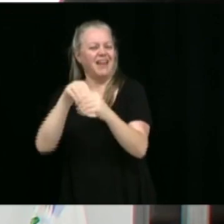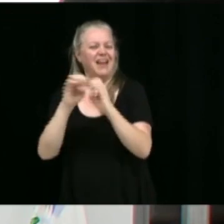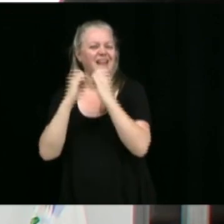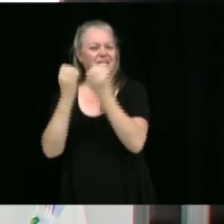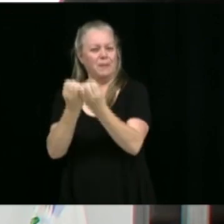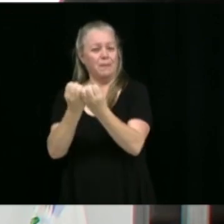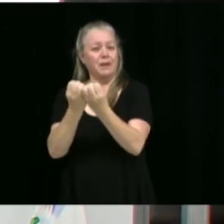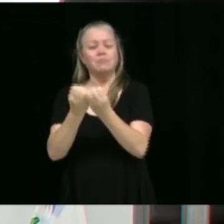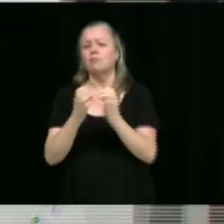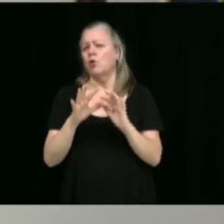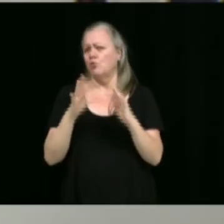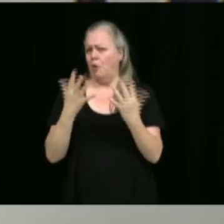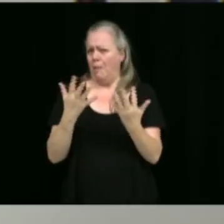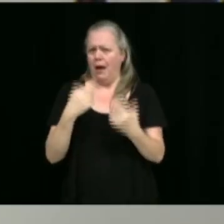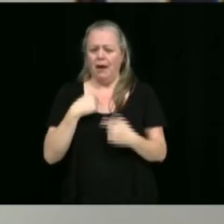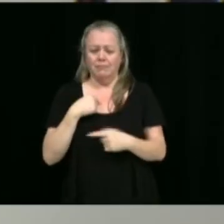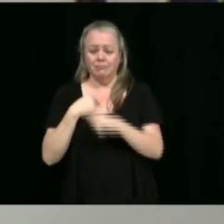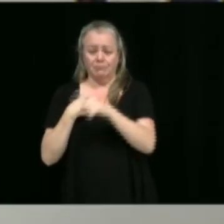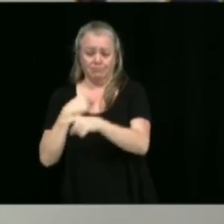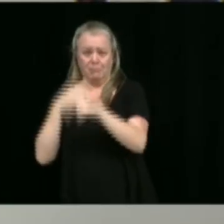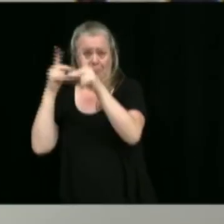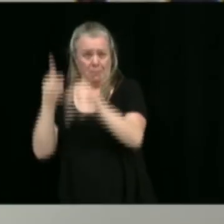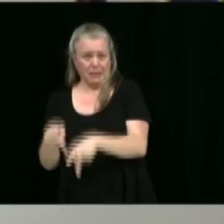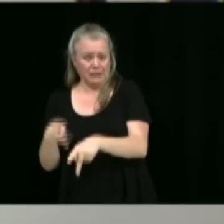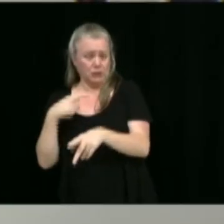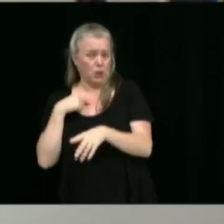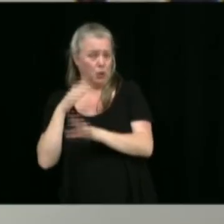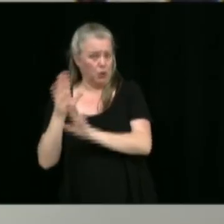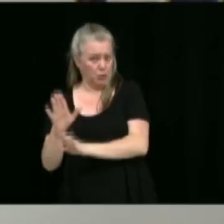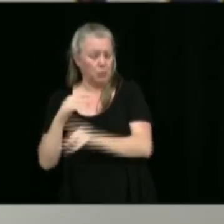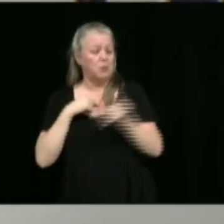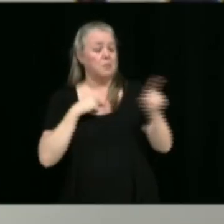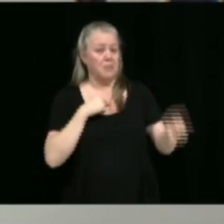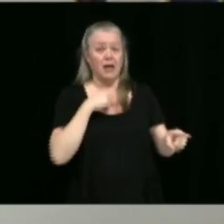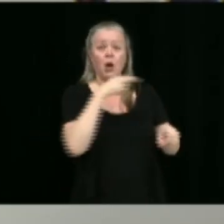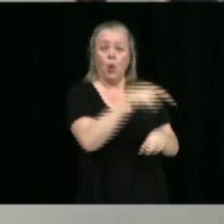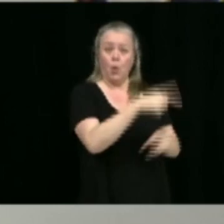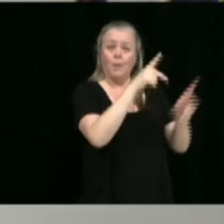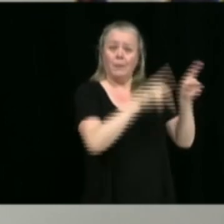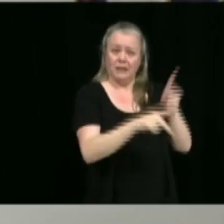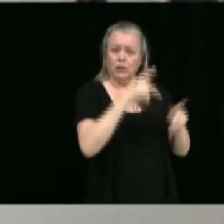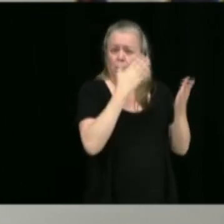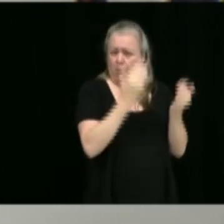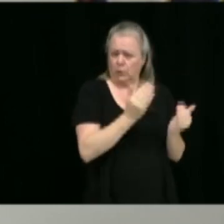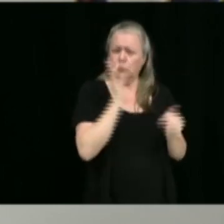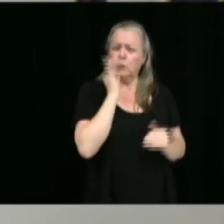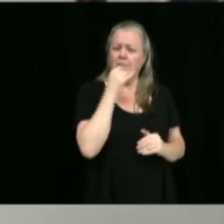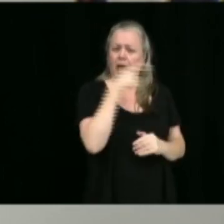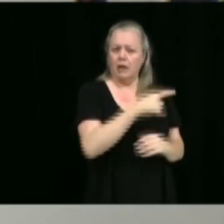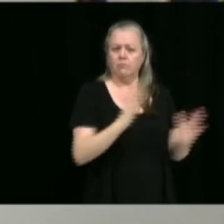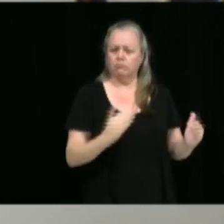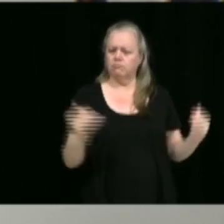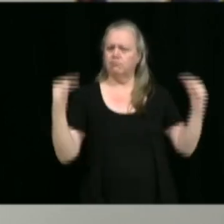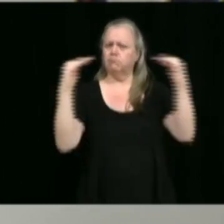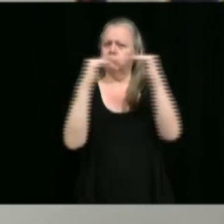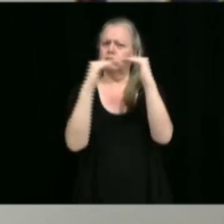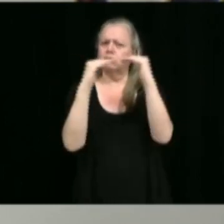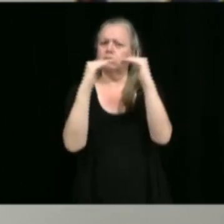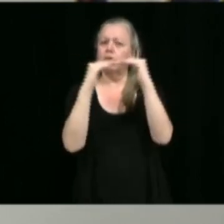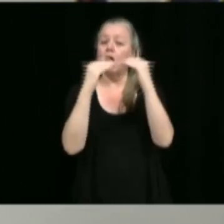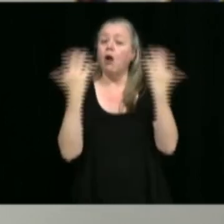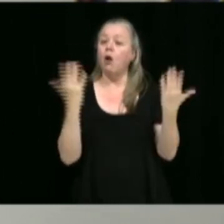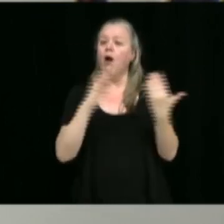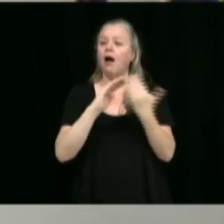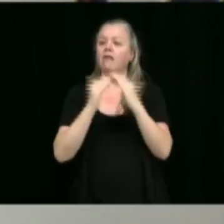les positionnant au même niveau que les autres employés. Un environnement inclusif s'est créé où chacun a